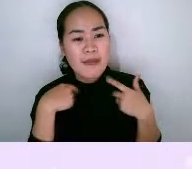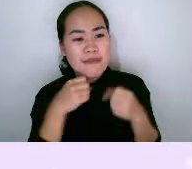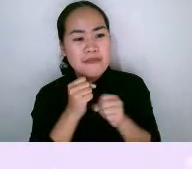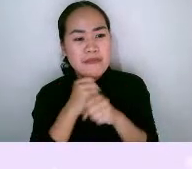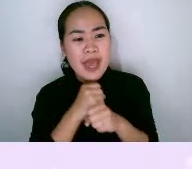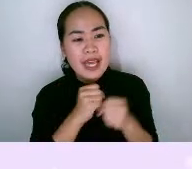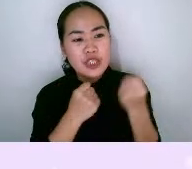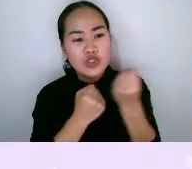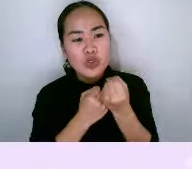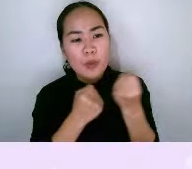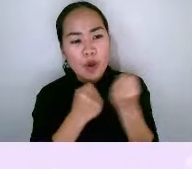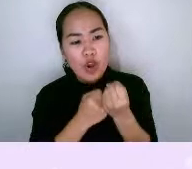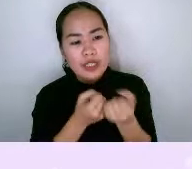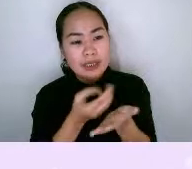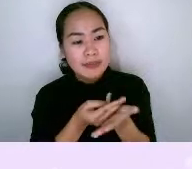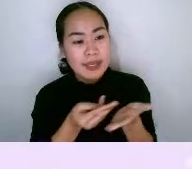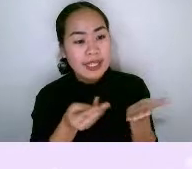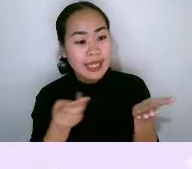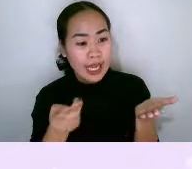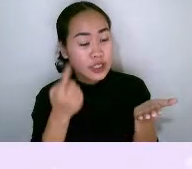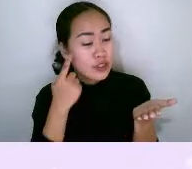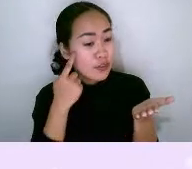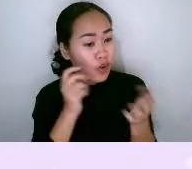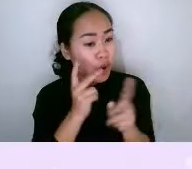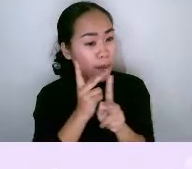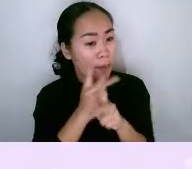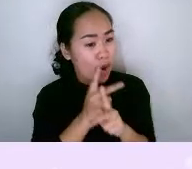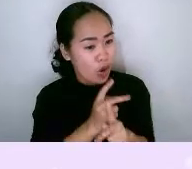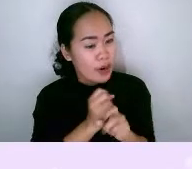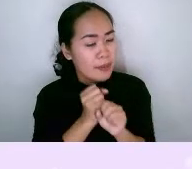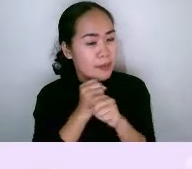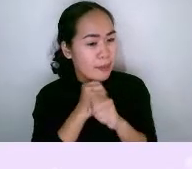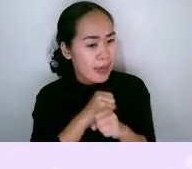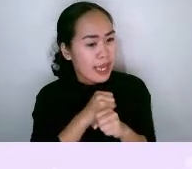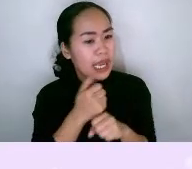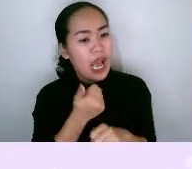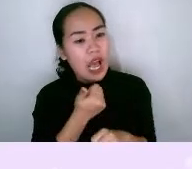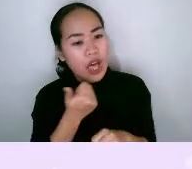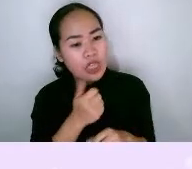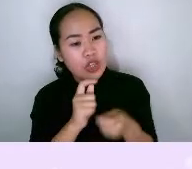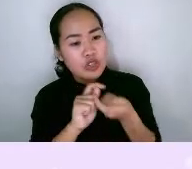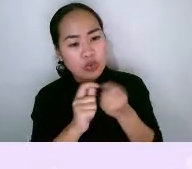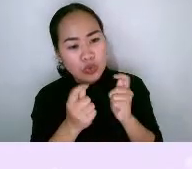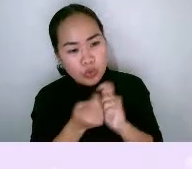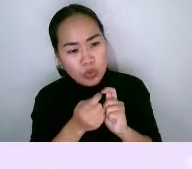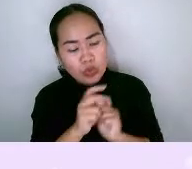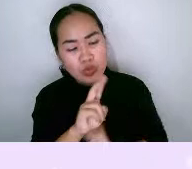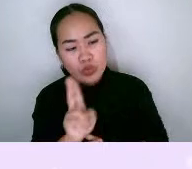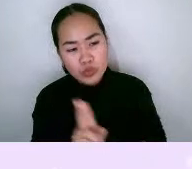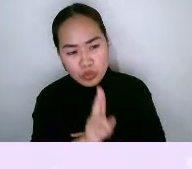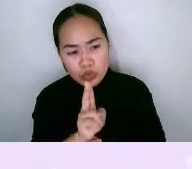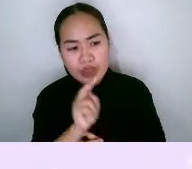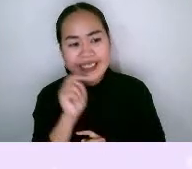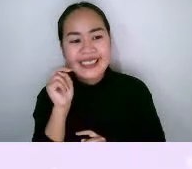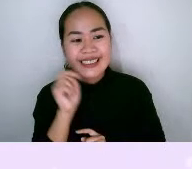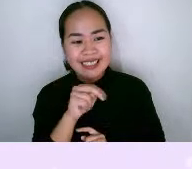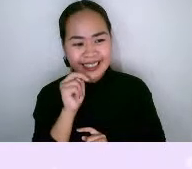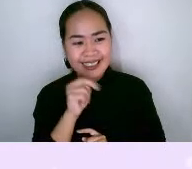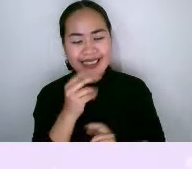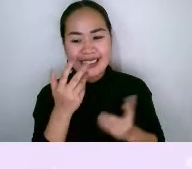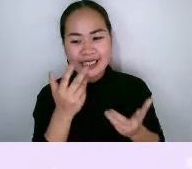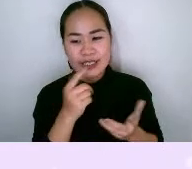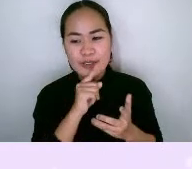their materials to produce their product or other tools and equipment that they need. So ito po